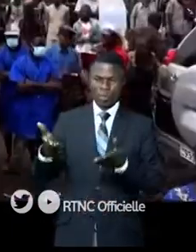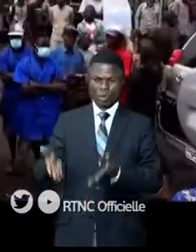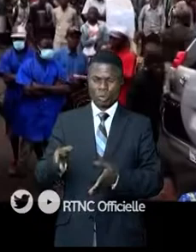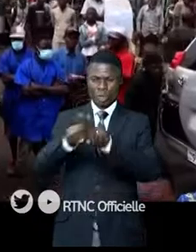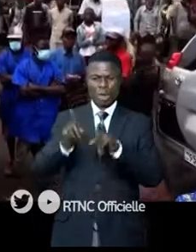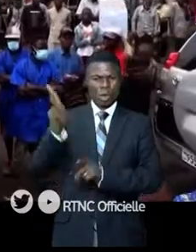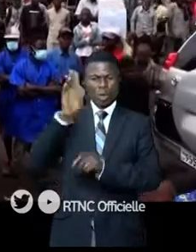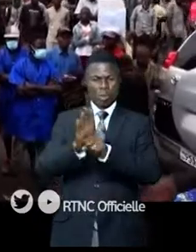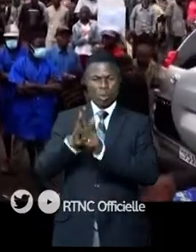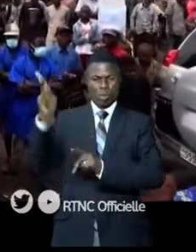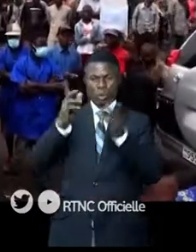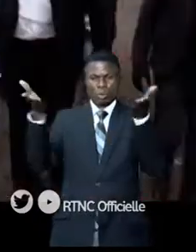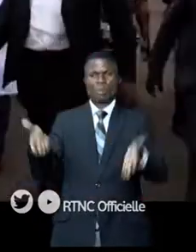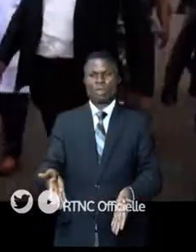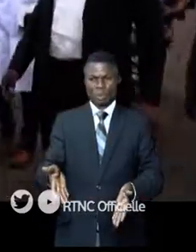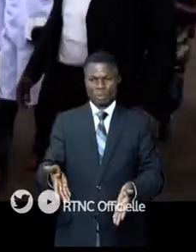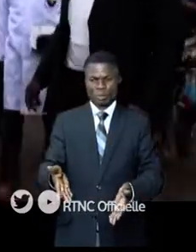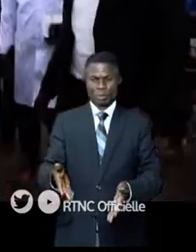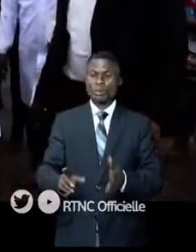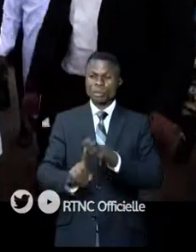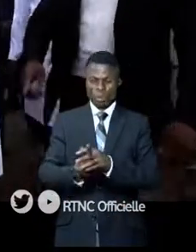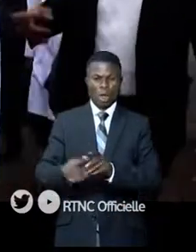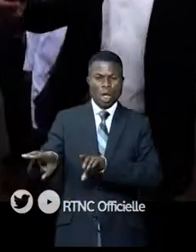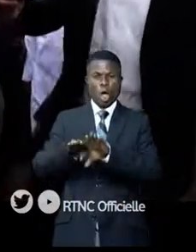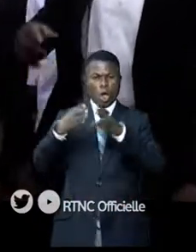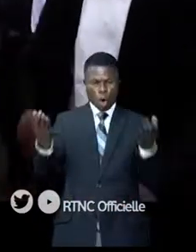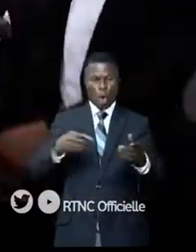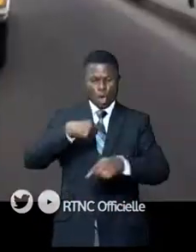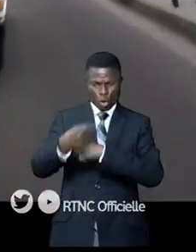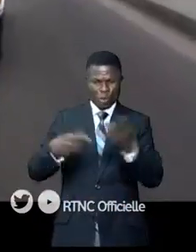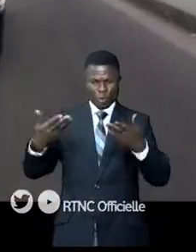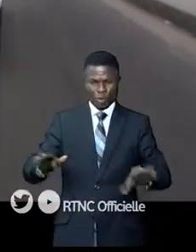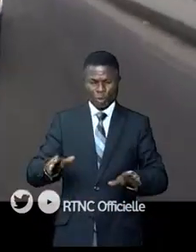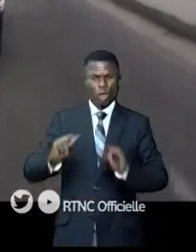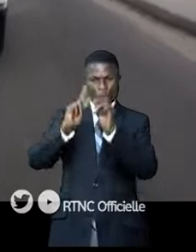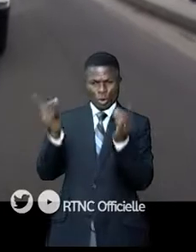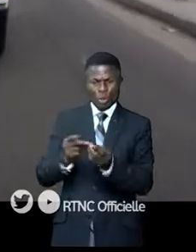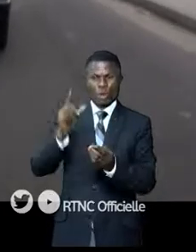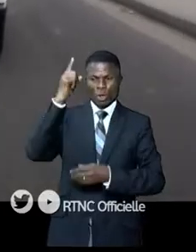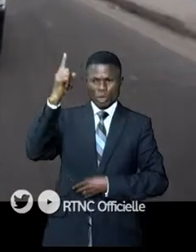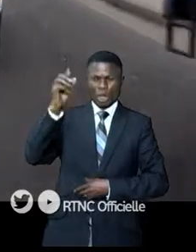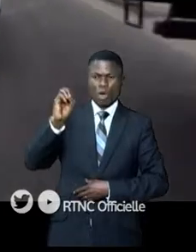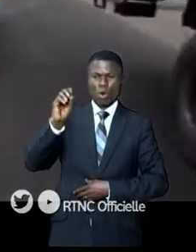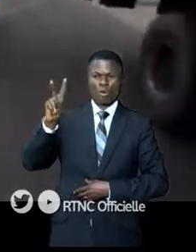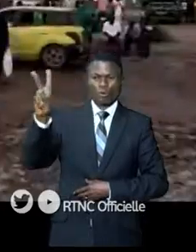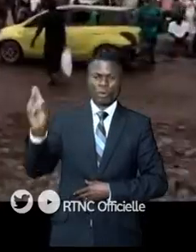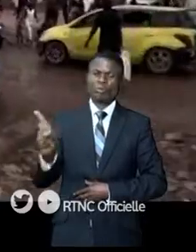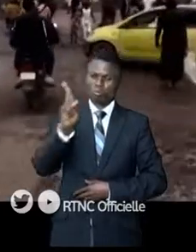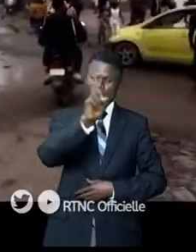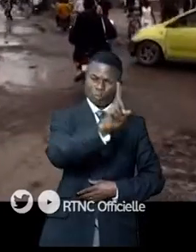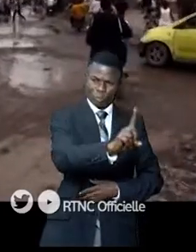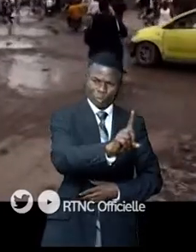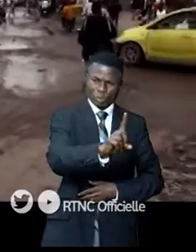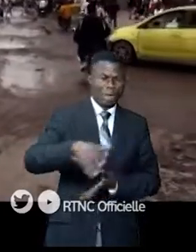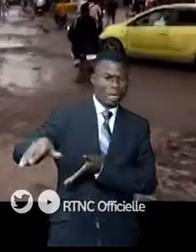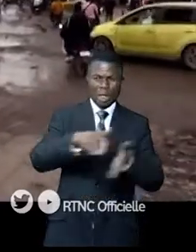la population bénéficiaire en liesse. Aussitôt la cérémonie des coups d'envoi terminée, la délégation du numéro 1 de l'OVD s'est rendue sur